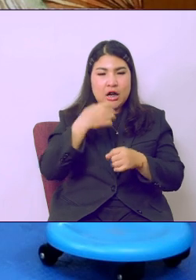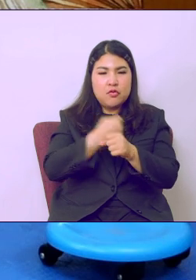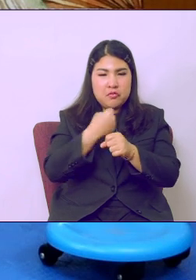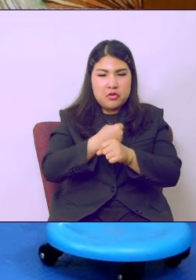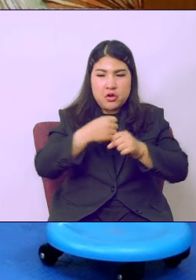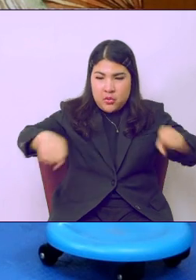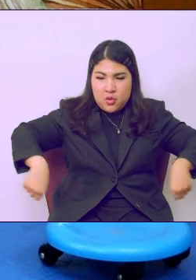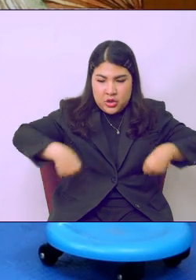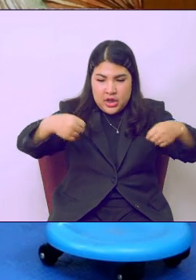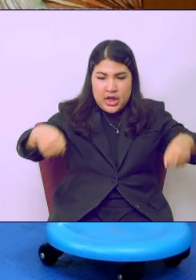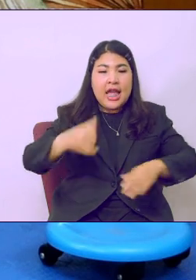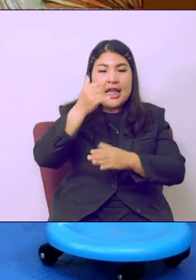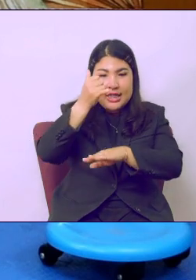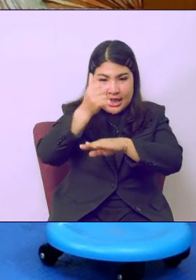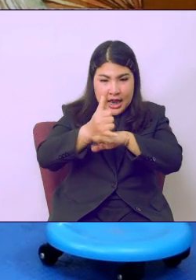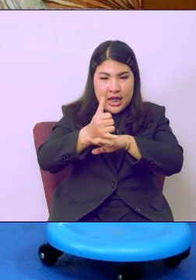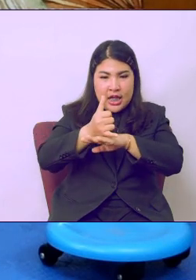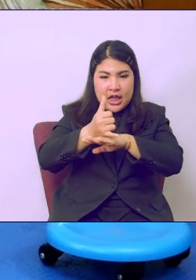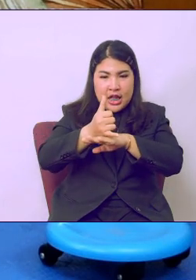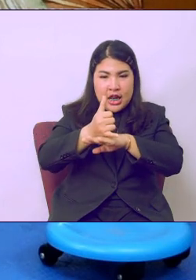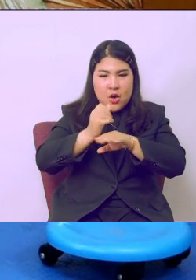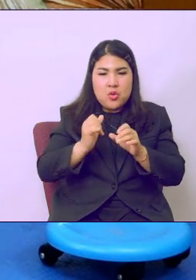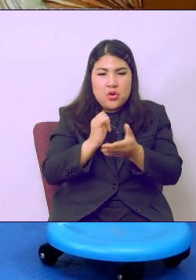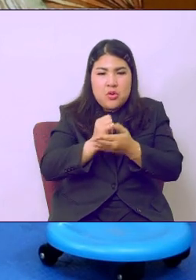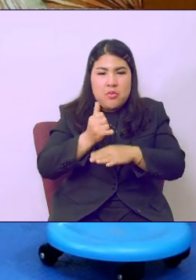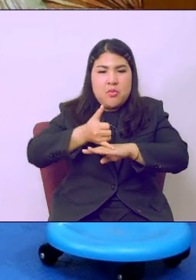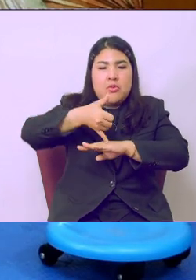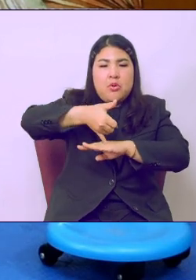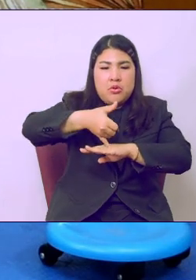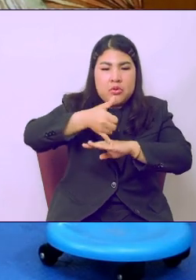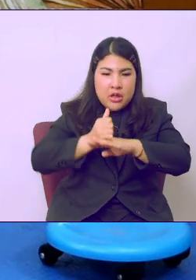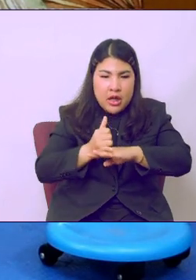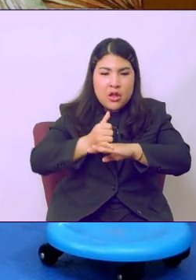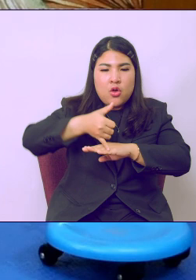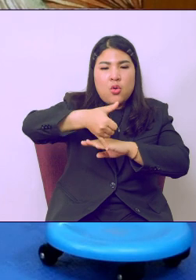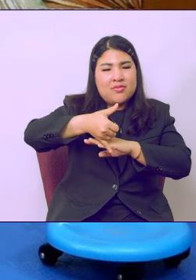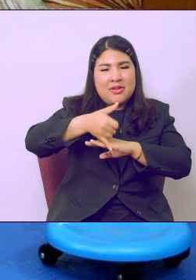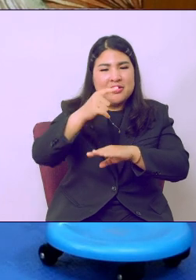ขึ้นอย่าได้ใชครับยืนเข่าเดี๋ยวเราจะเปบเป็นยืนเข่าแทนนะครับ